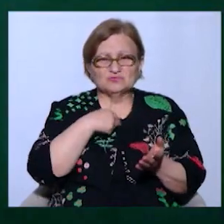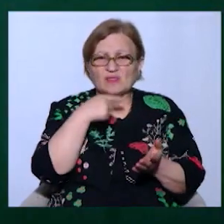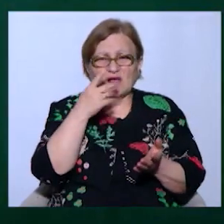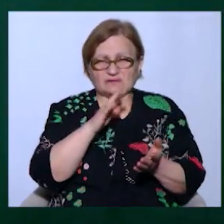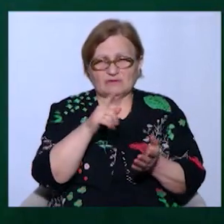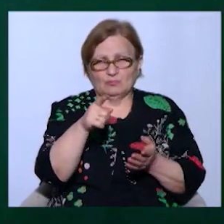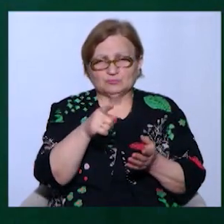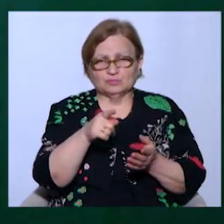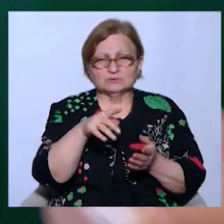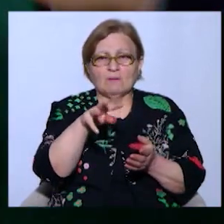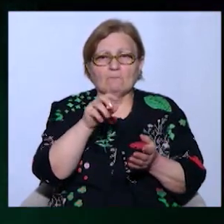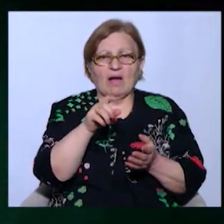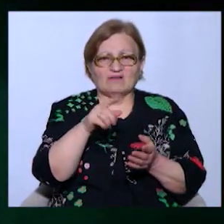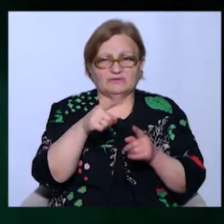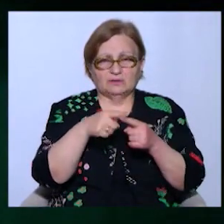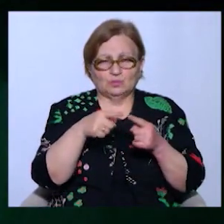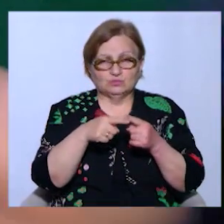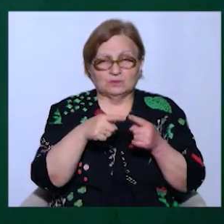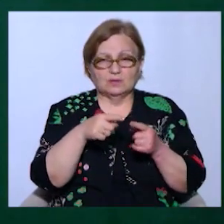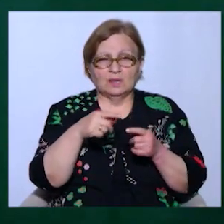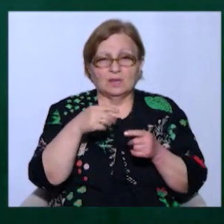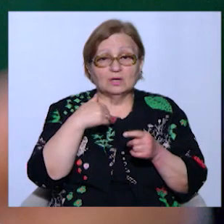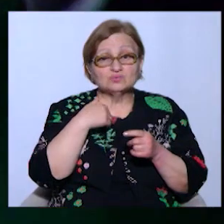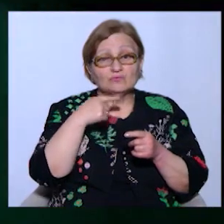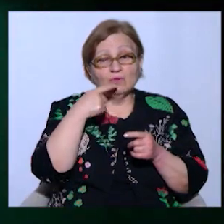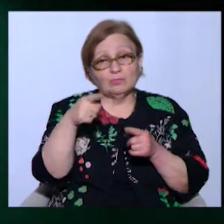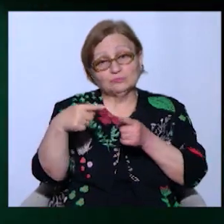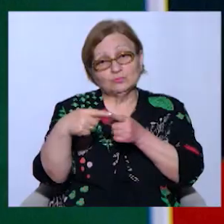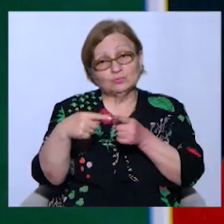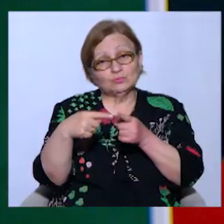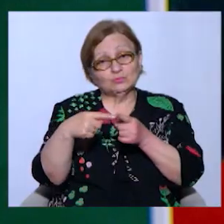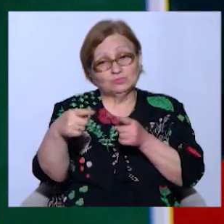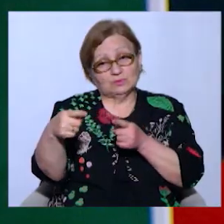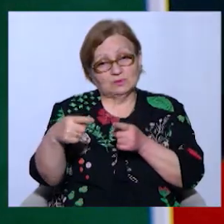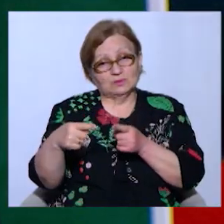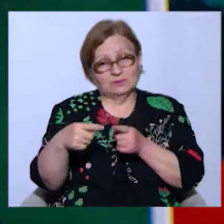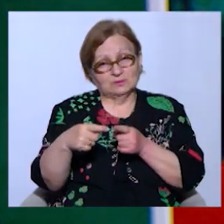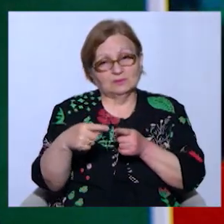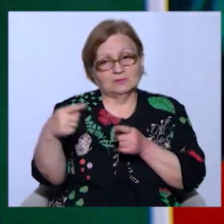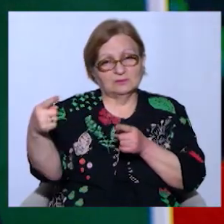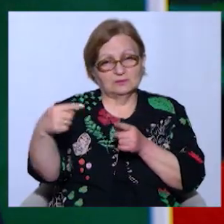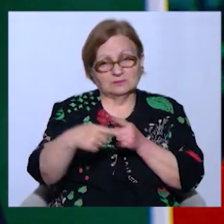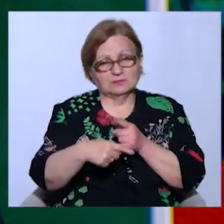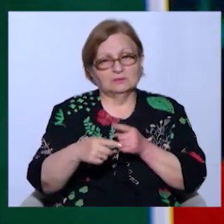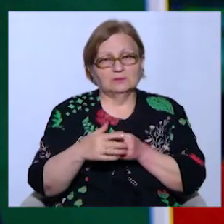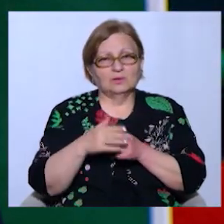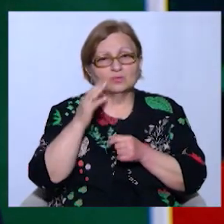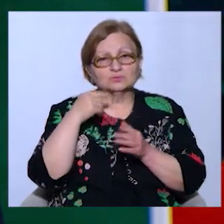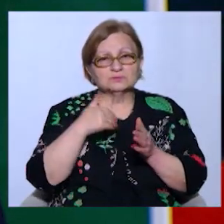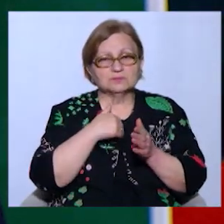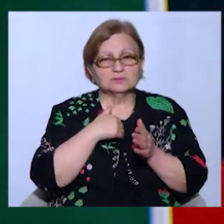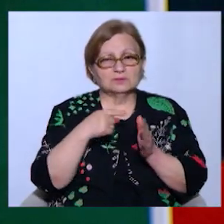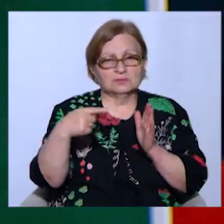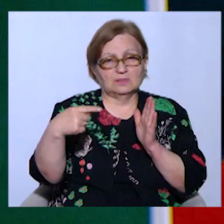რომ არ მახვილი კუთხით დაარტყა. ვამბობთ, როდესაც აქედან ურტყამს, რომ დაარტყა მახვილი კუთხით. და აქედან ურტყამ ბუნებრივია, ესე უნდა დაარტყა, როცა გინდა